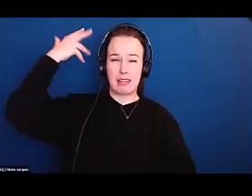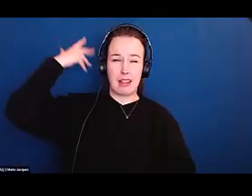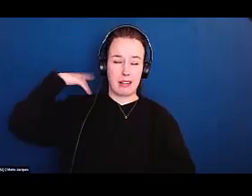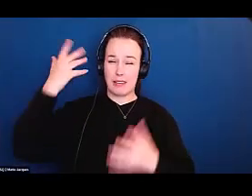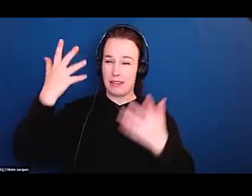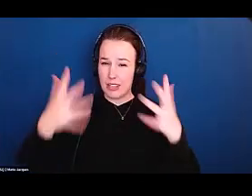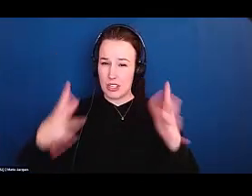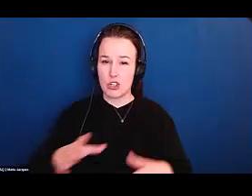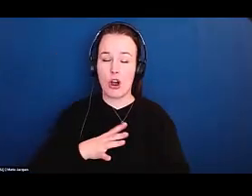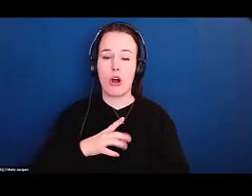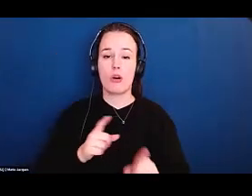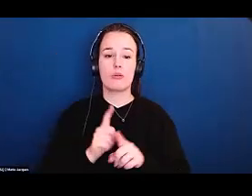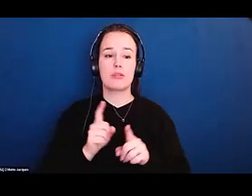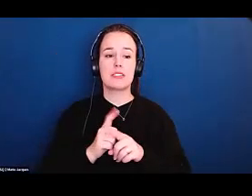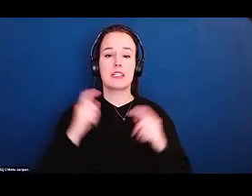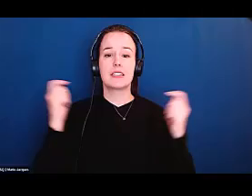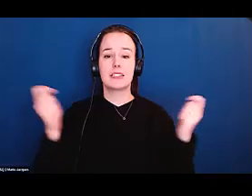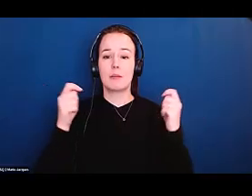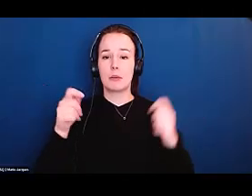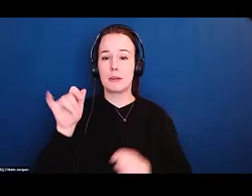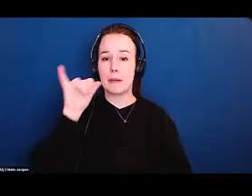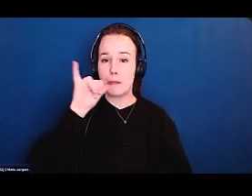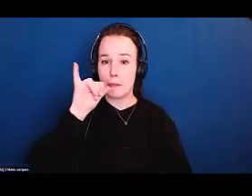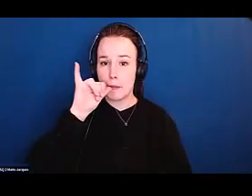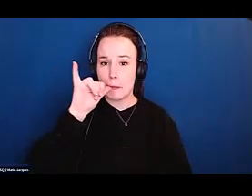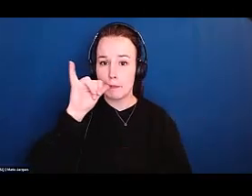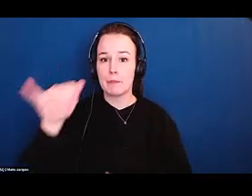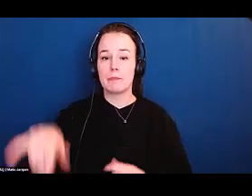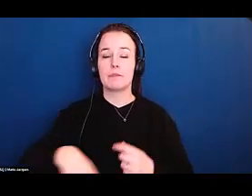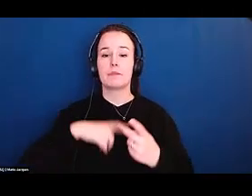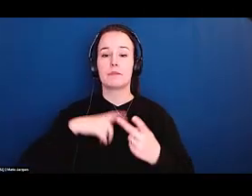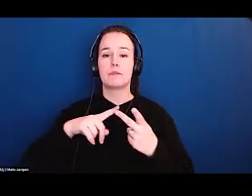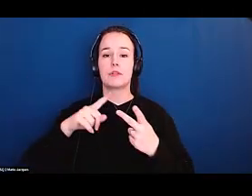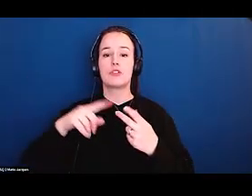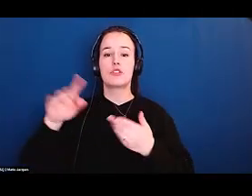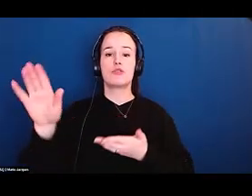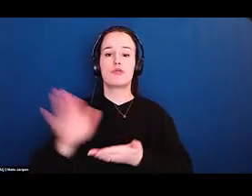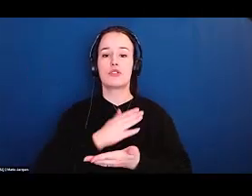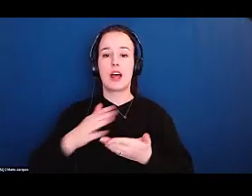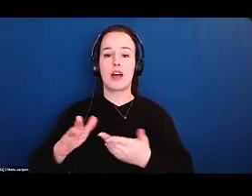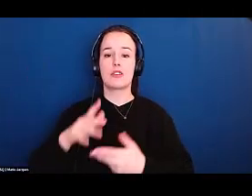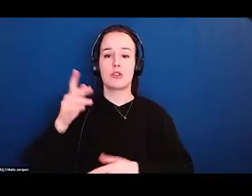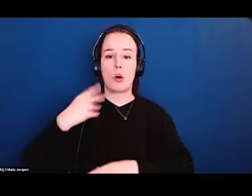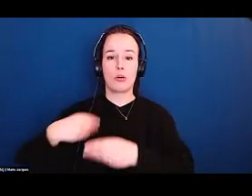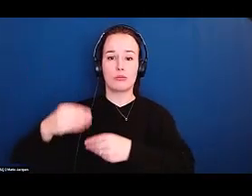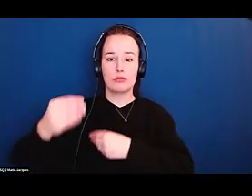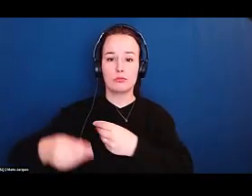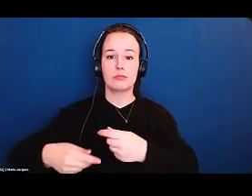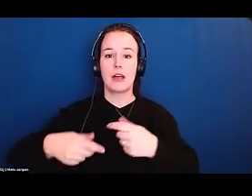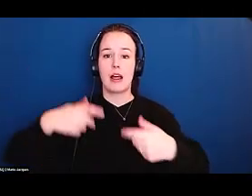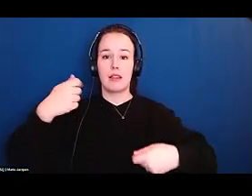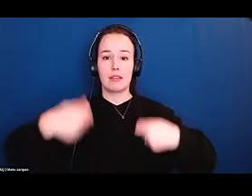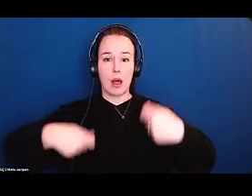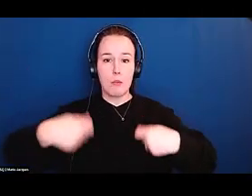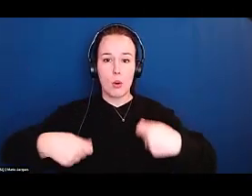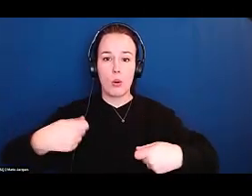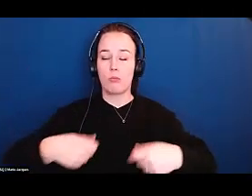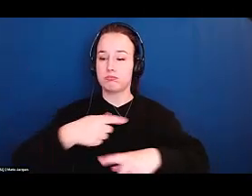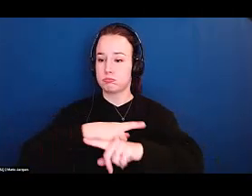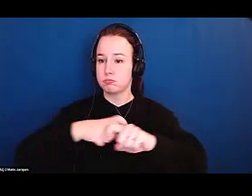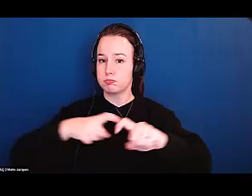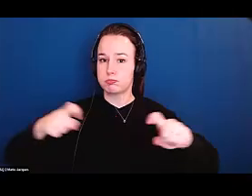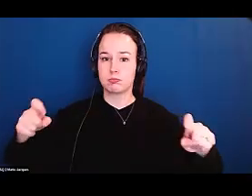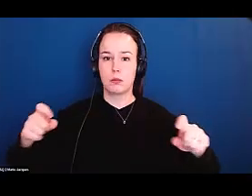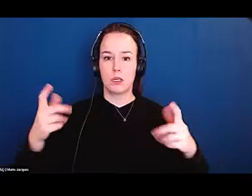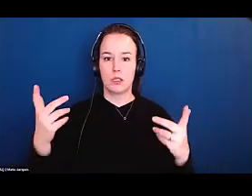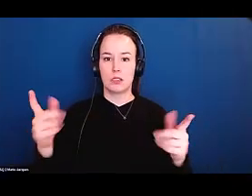les cérémonies de pipe, les chansons traditionnelles, les tambours. Hein. Ce